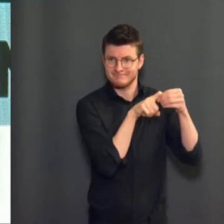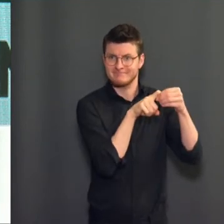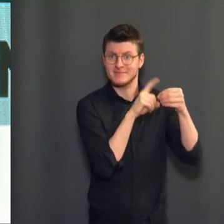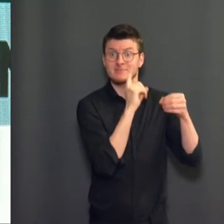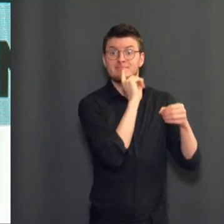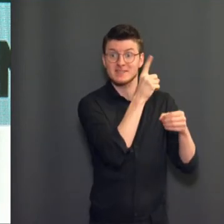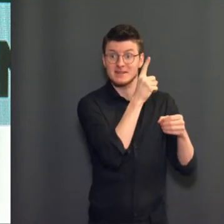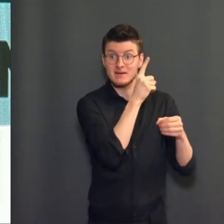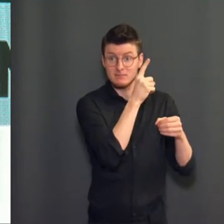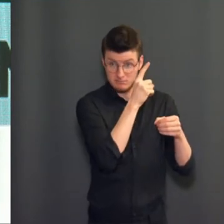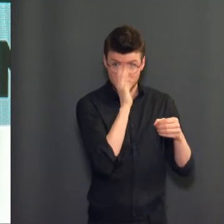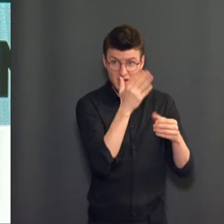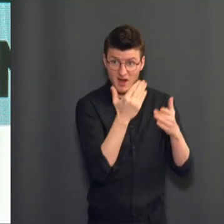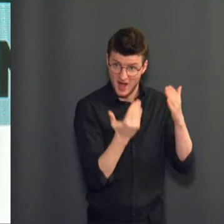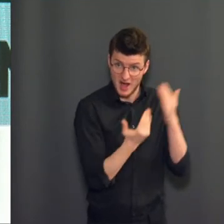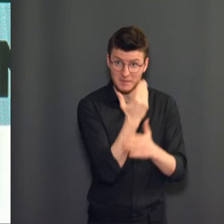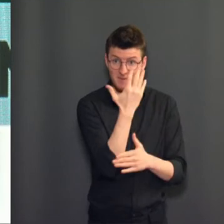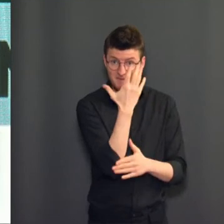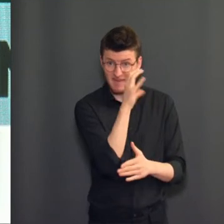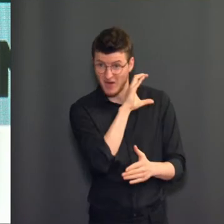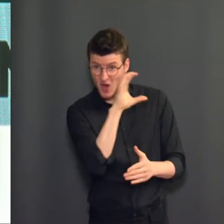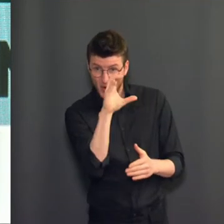extra sneltesten.